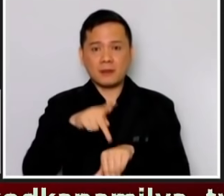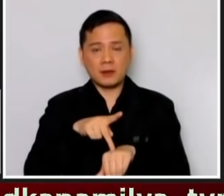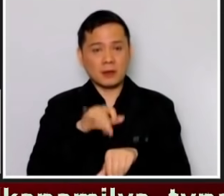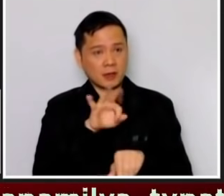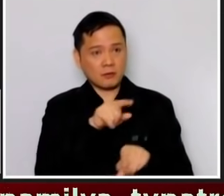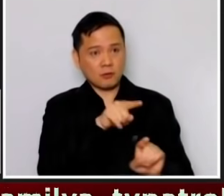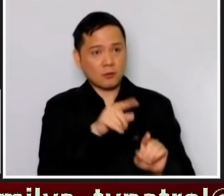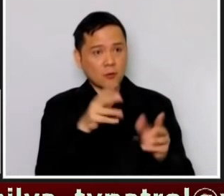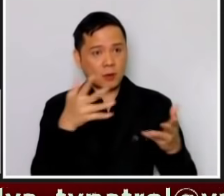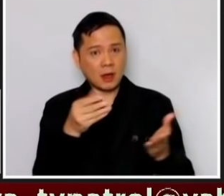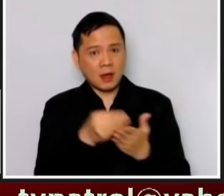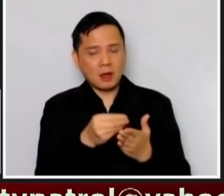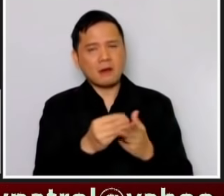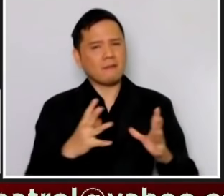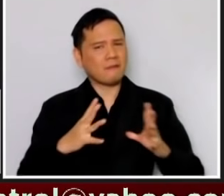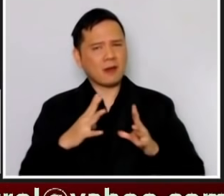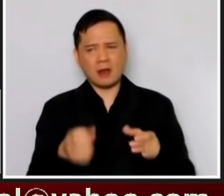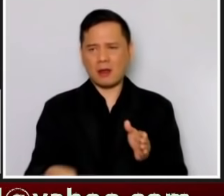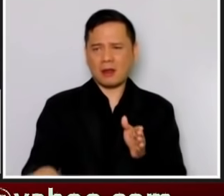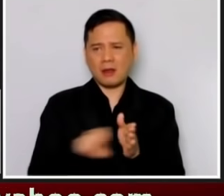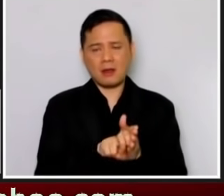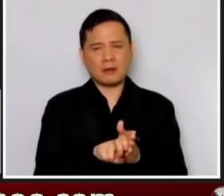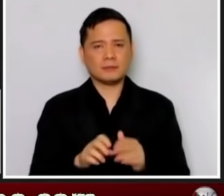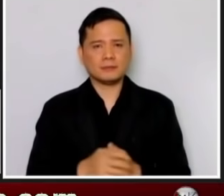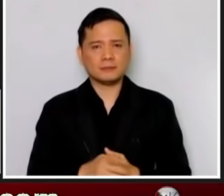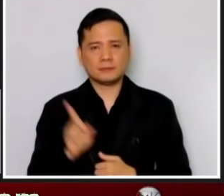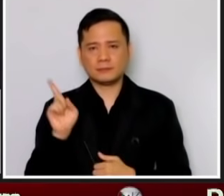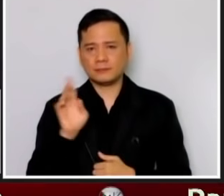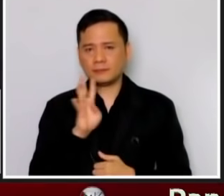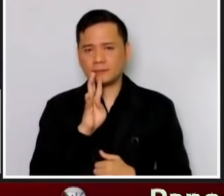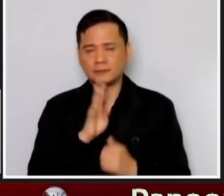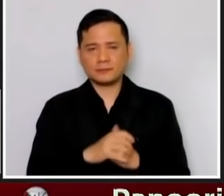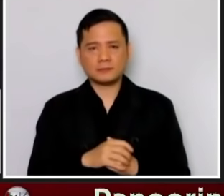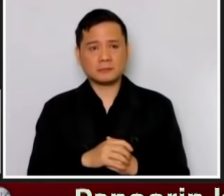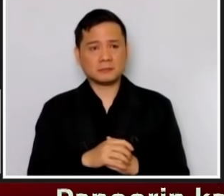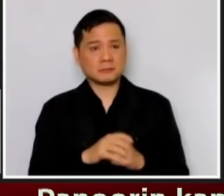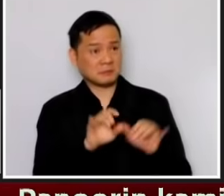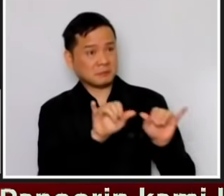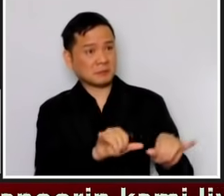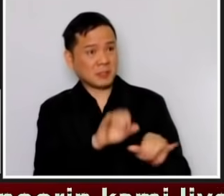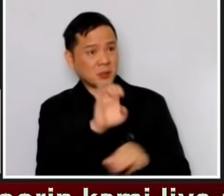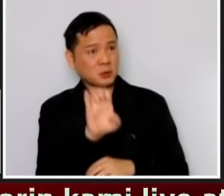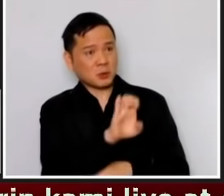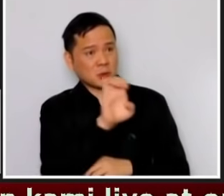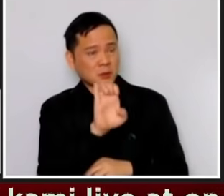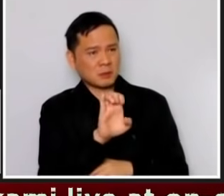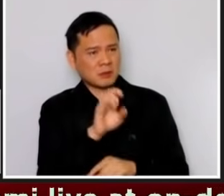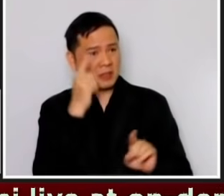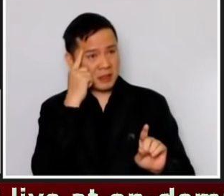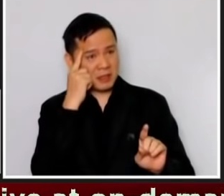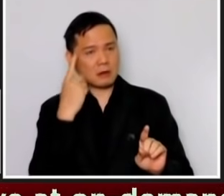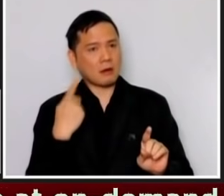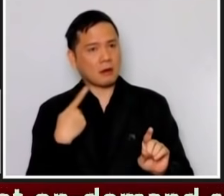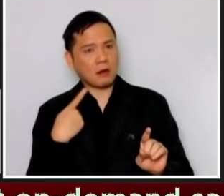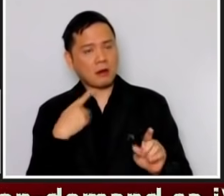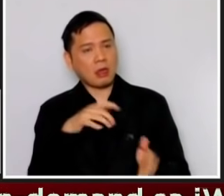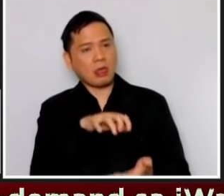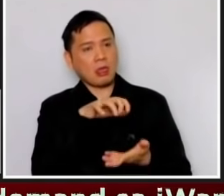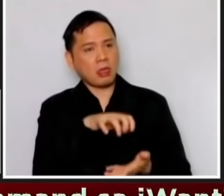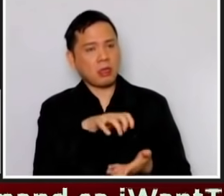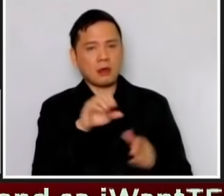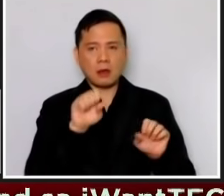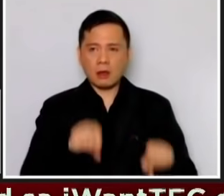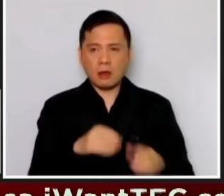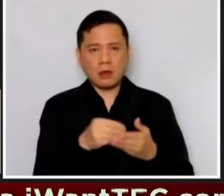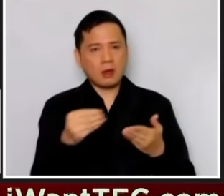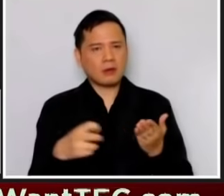ng another ticket na hindi naman po porket na sa Europe kami. Iniisip po nila ay avail kami to another ticket again.